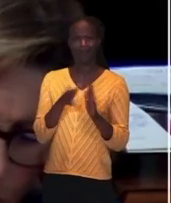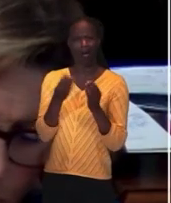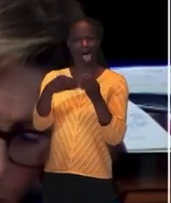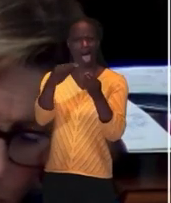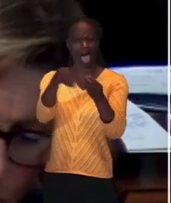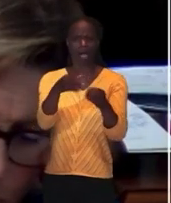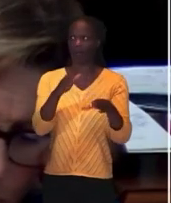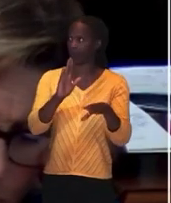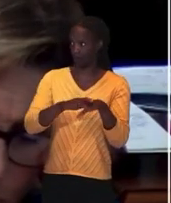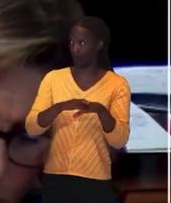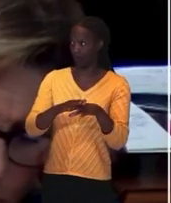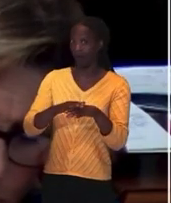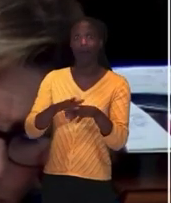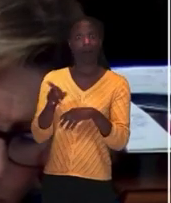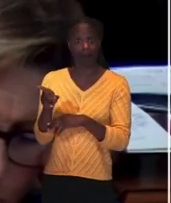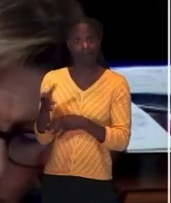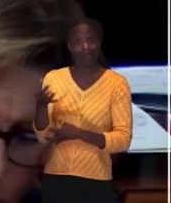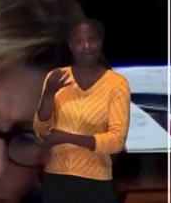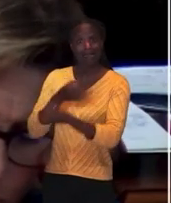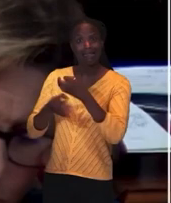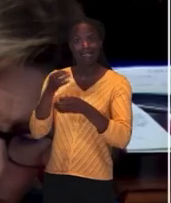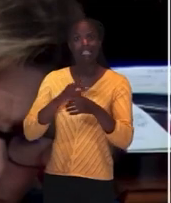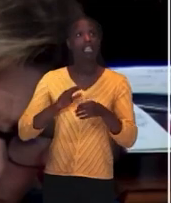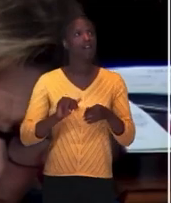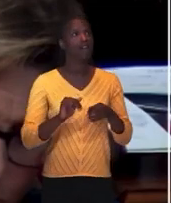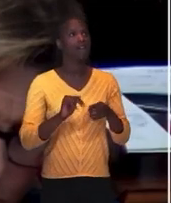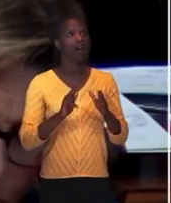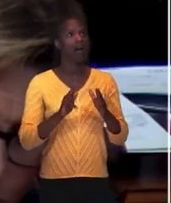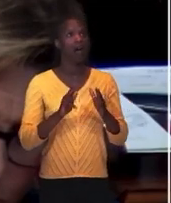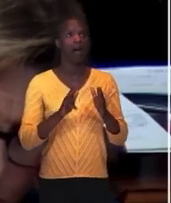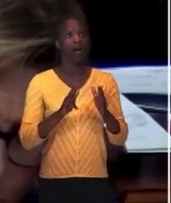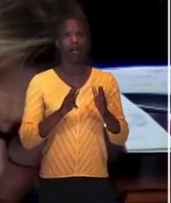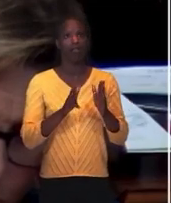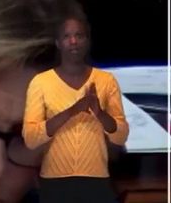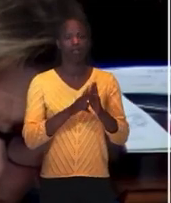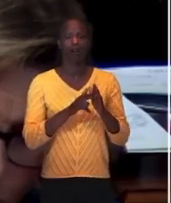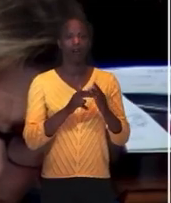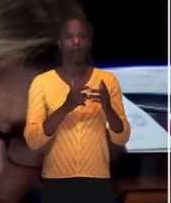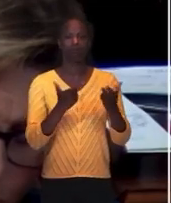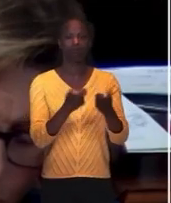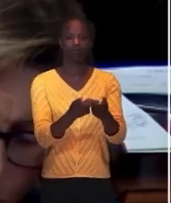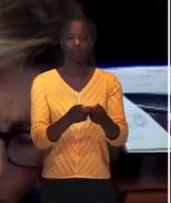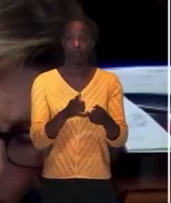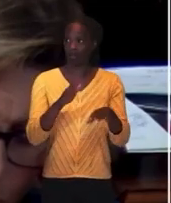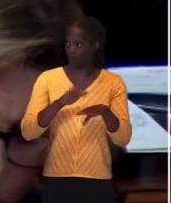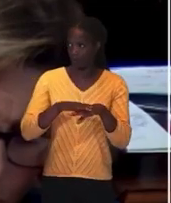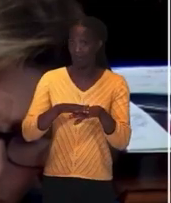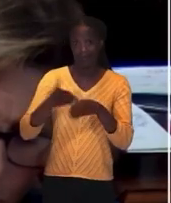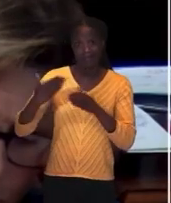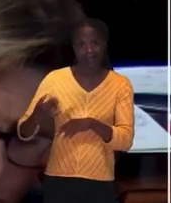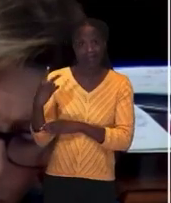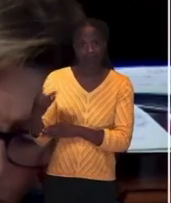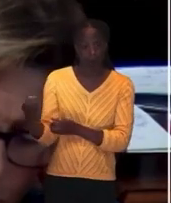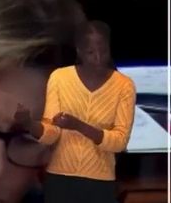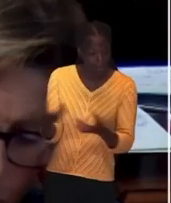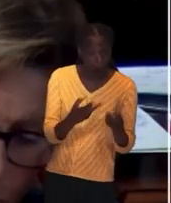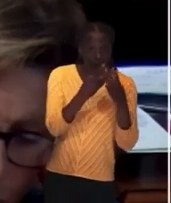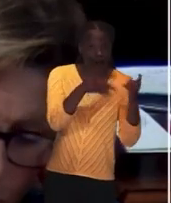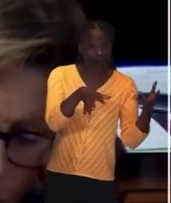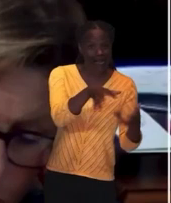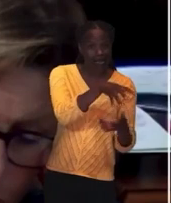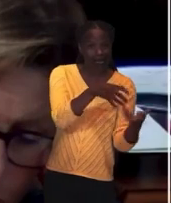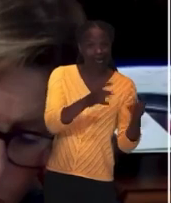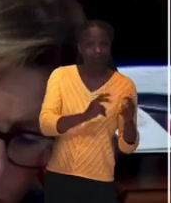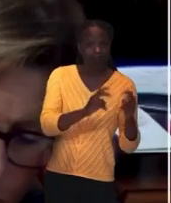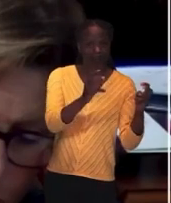promis un moratoire. Bref, vos décisions, je le répète, aggravent les crises en réalité, alors que la ville, par son projet urbain, pourrait